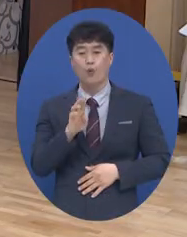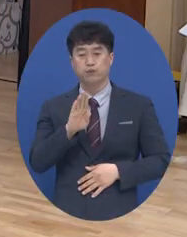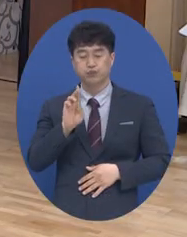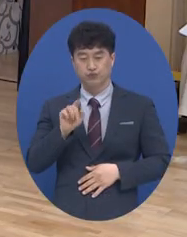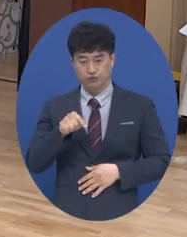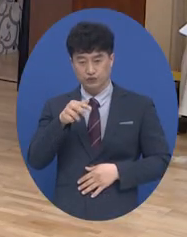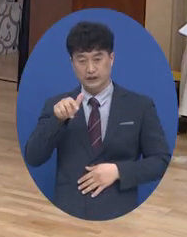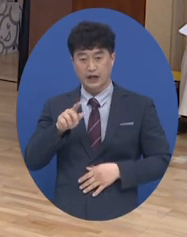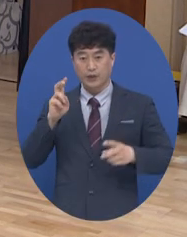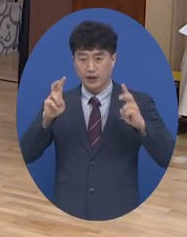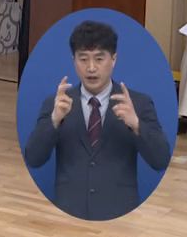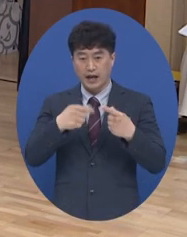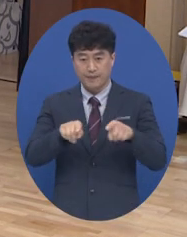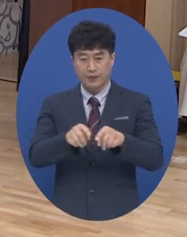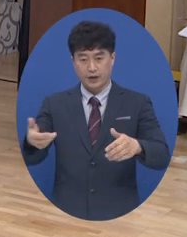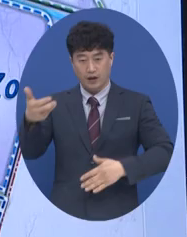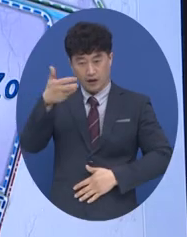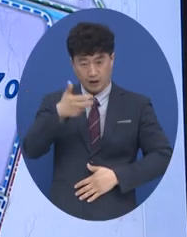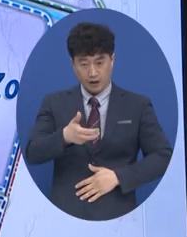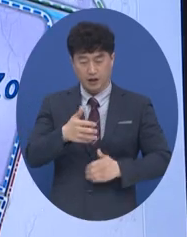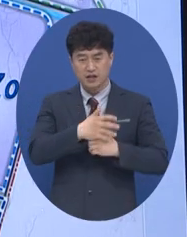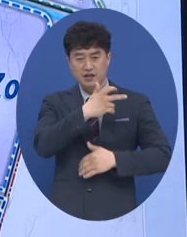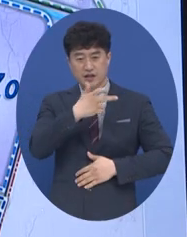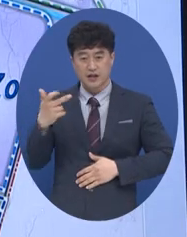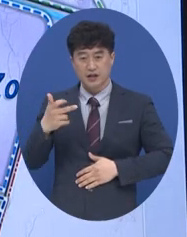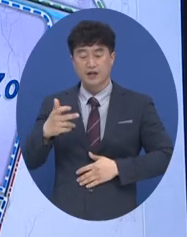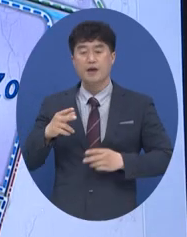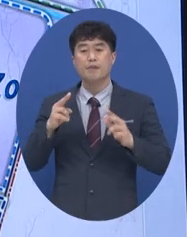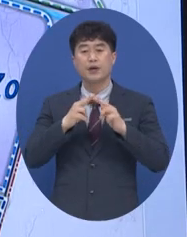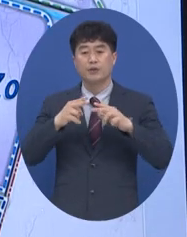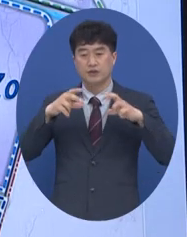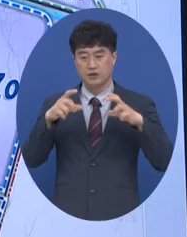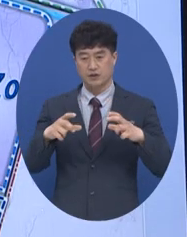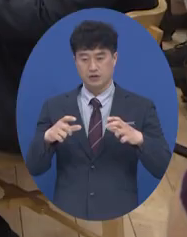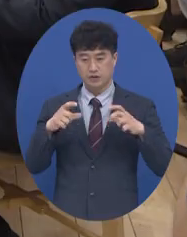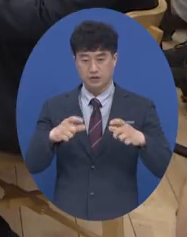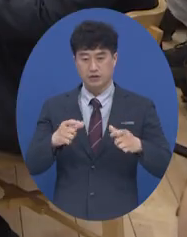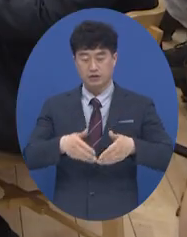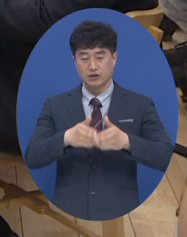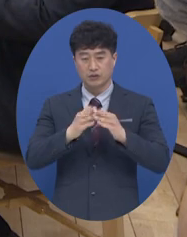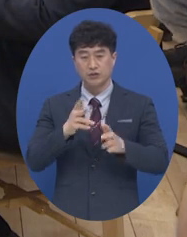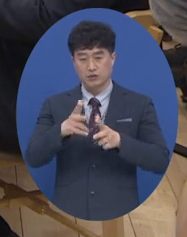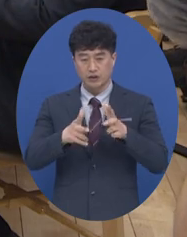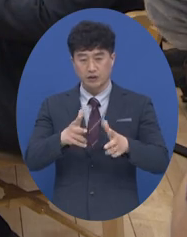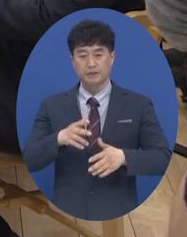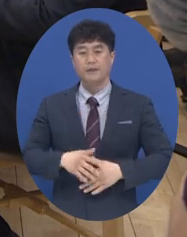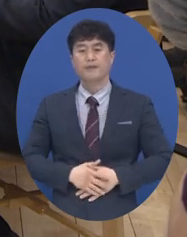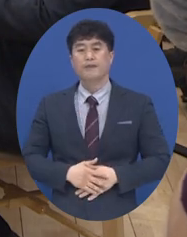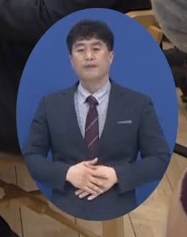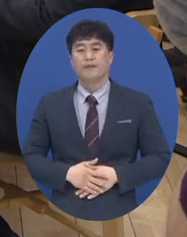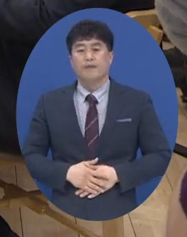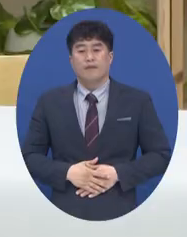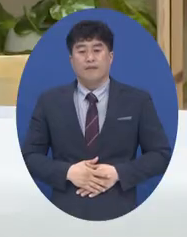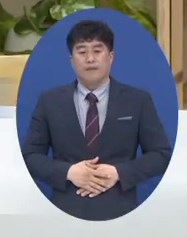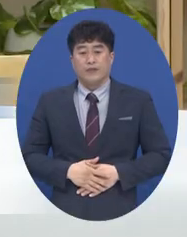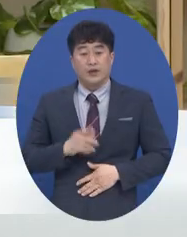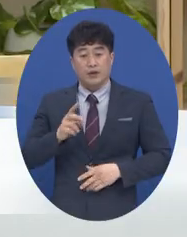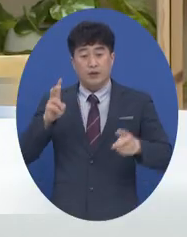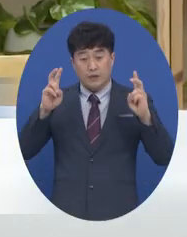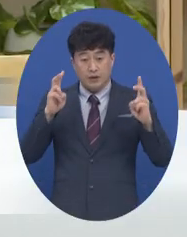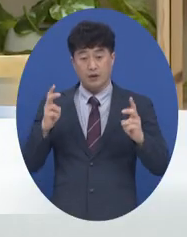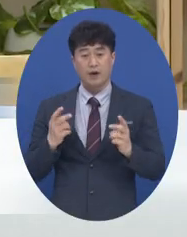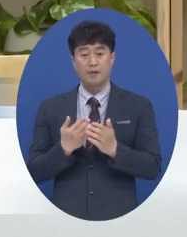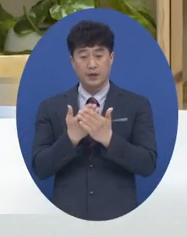이른바 소부장 업체가 함께 입주하는 대형 반도체 클러스터를 조성하는 사업입니다. 기업이